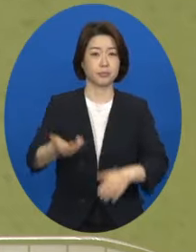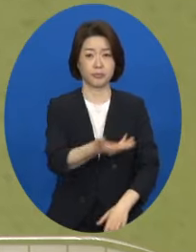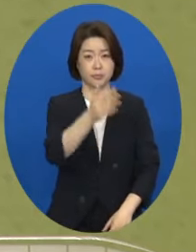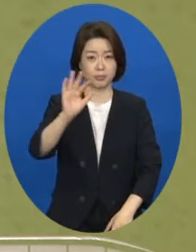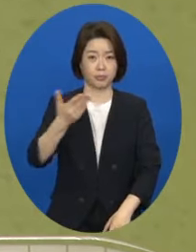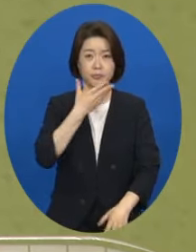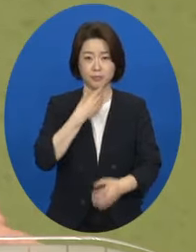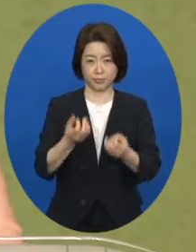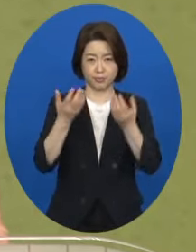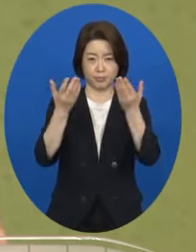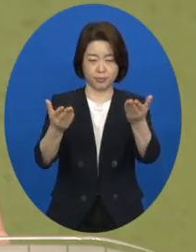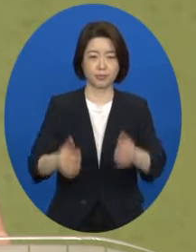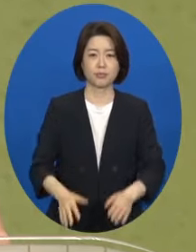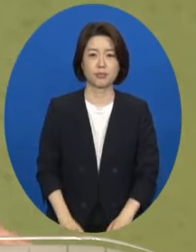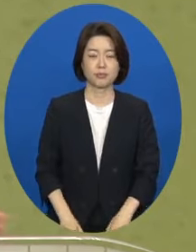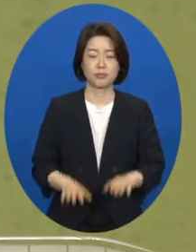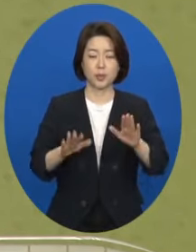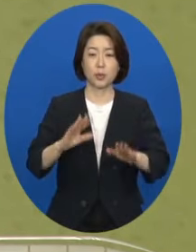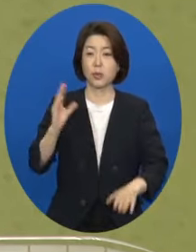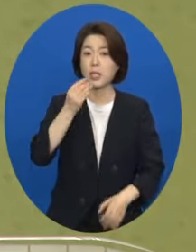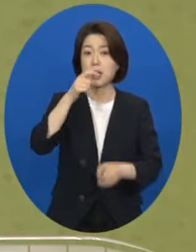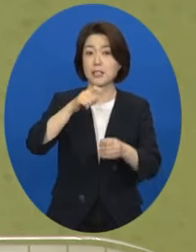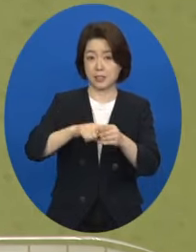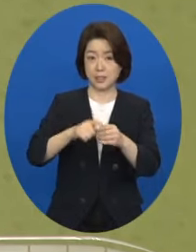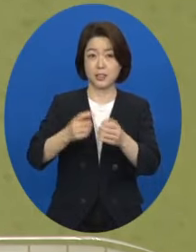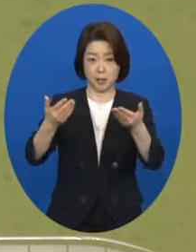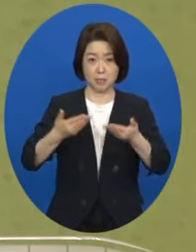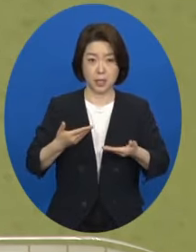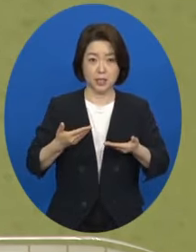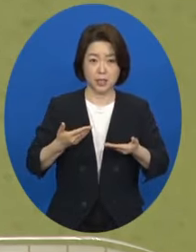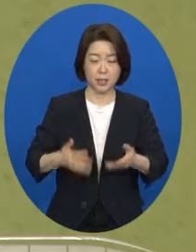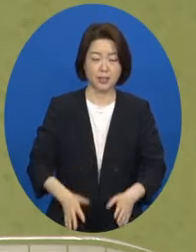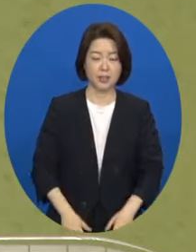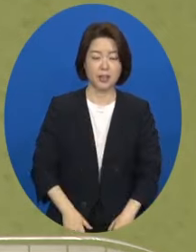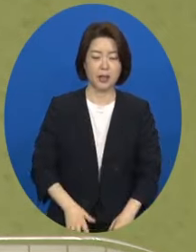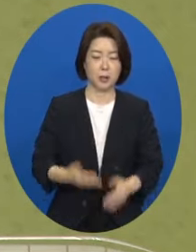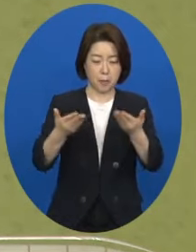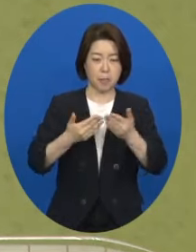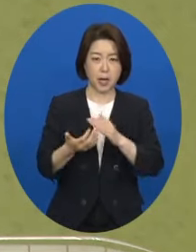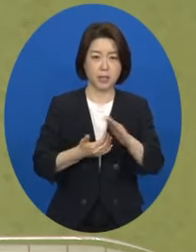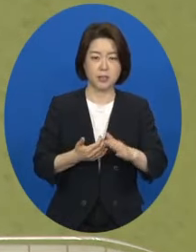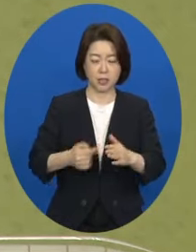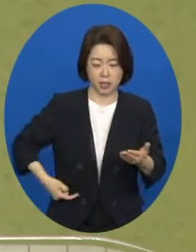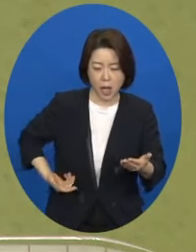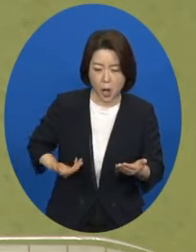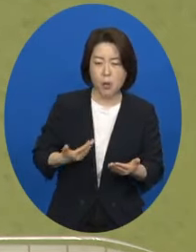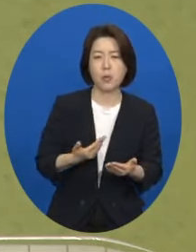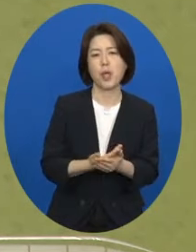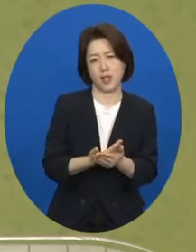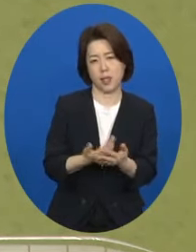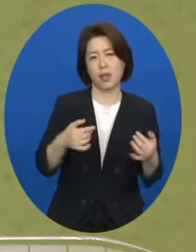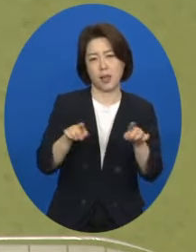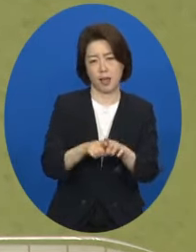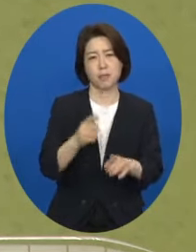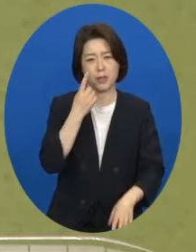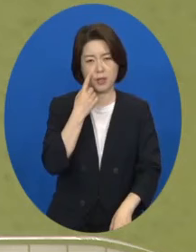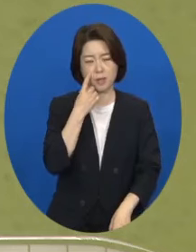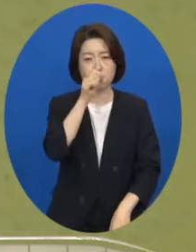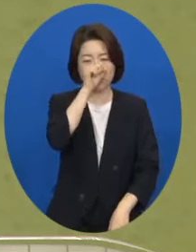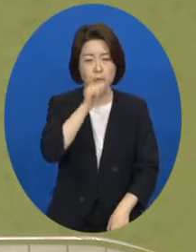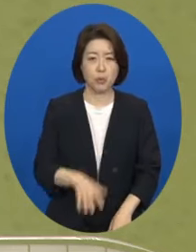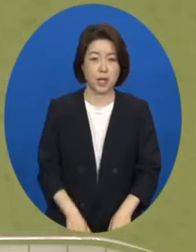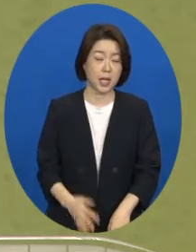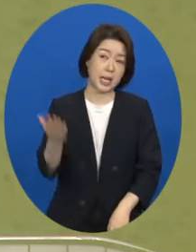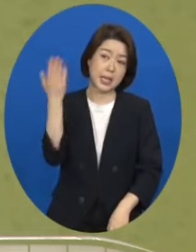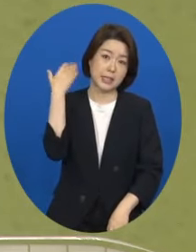축복합니다. 우리 함께 오늘 성찬을 받겠습니다. 오늘 성찬을 받기 전에 우리 함께 회개하면서 기도했으면 좋겠어요. 주님